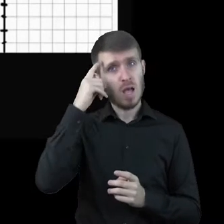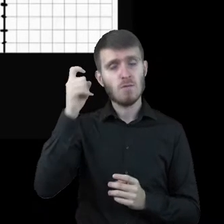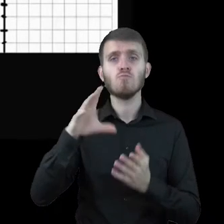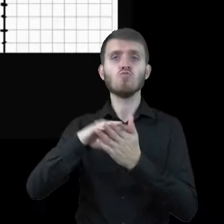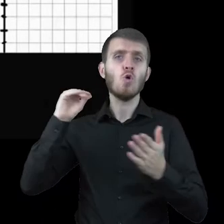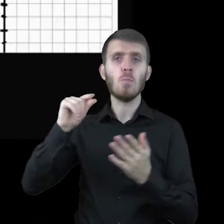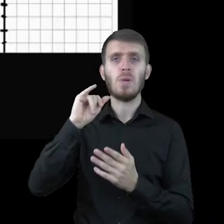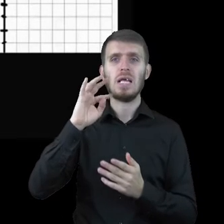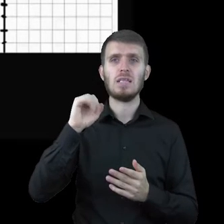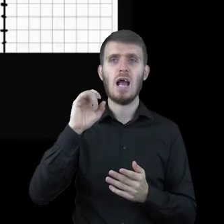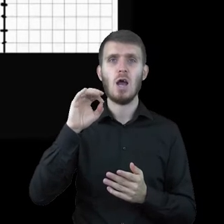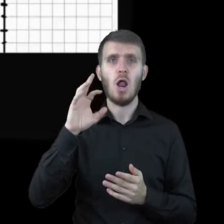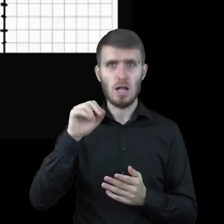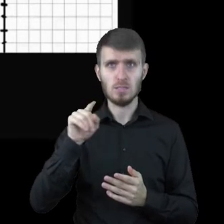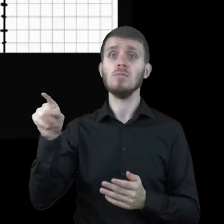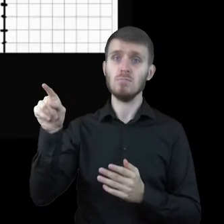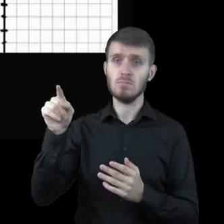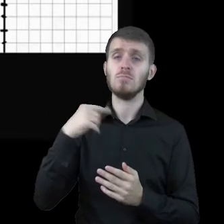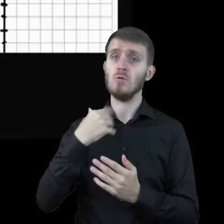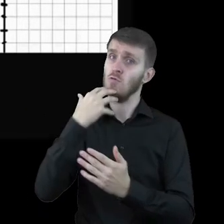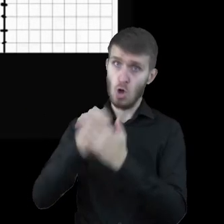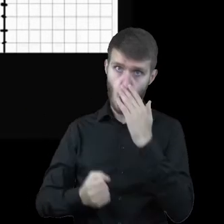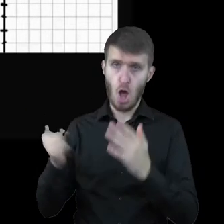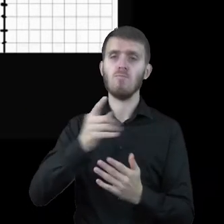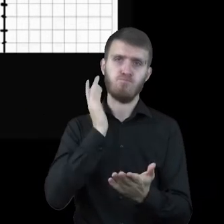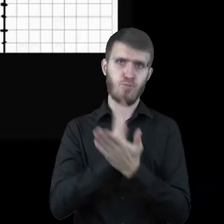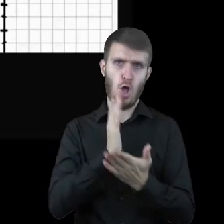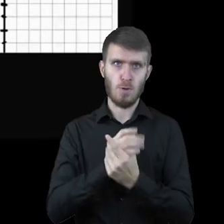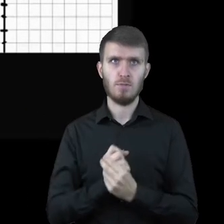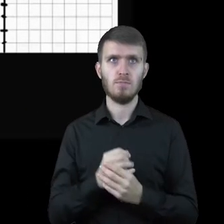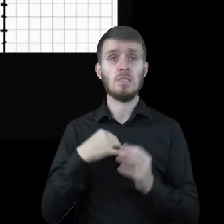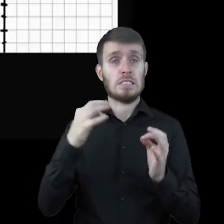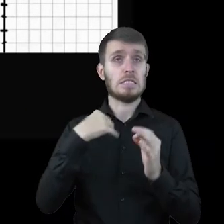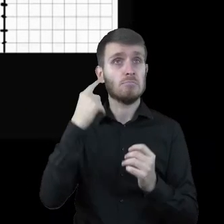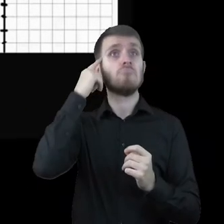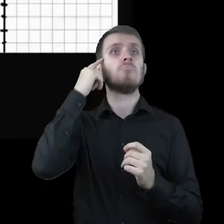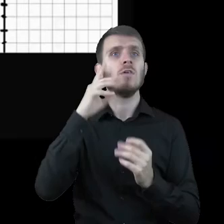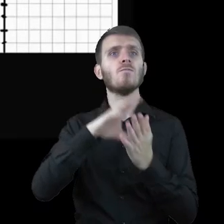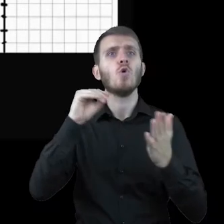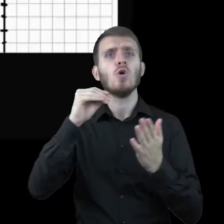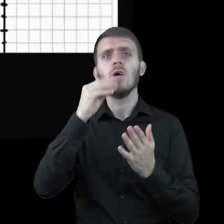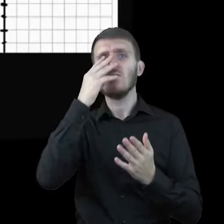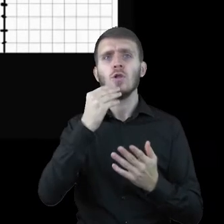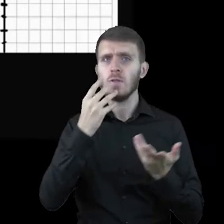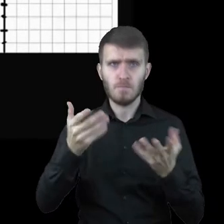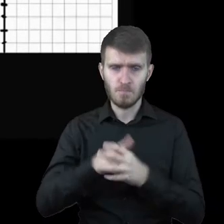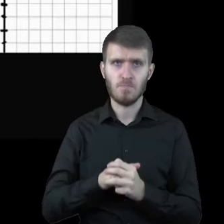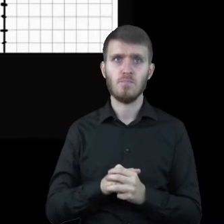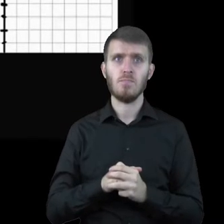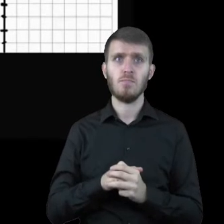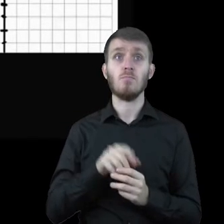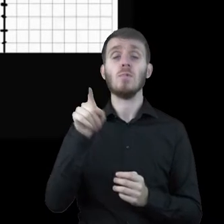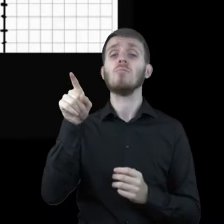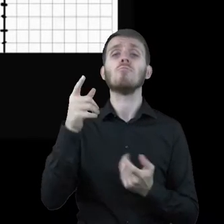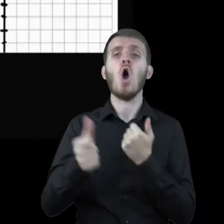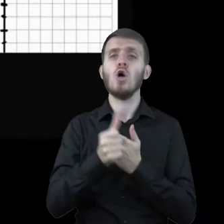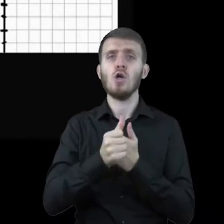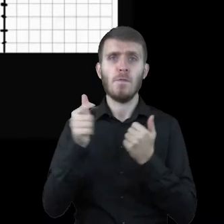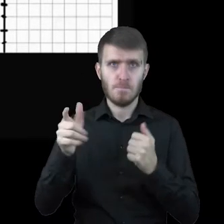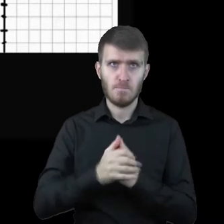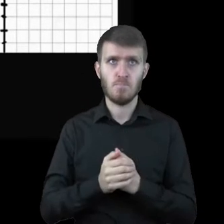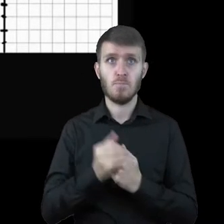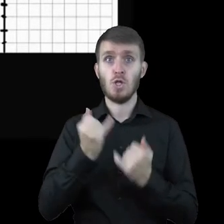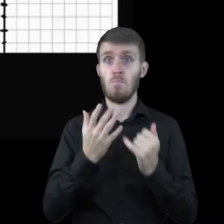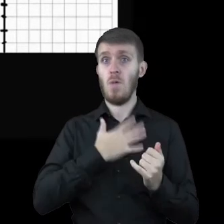Pitagorasa. Więc może ja tutaj szybciutko przypomnę twierdzenie Pitagorasa. Więc mówi ono, że jeżeli